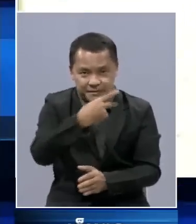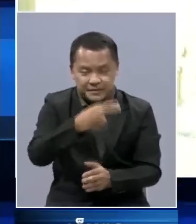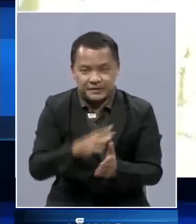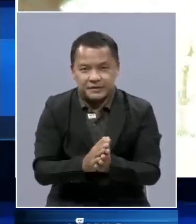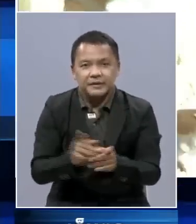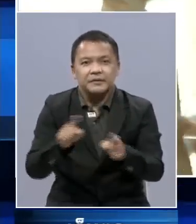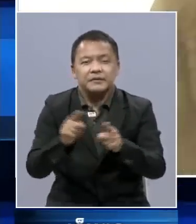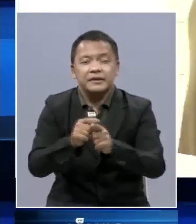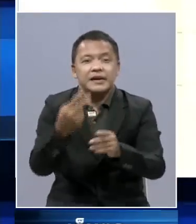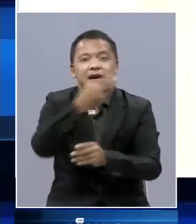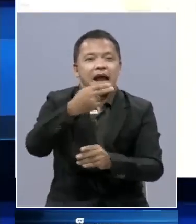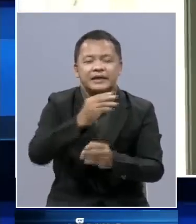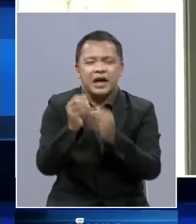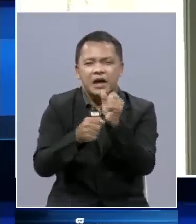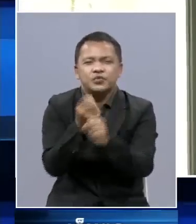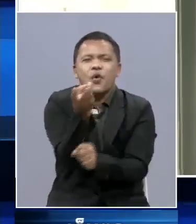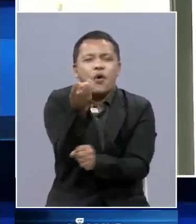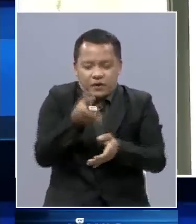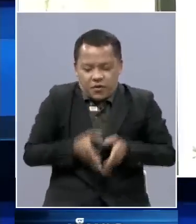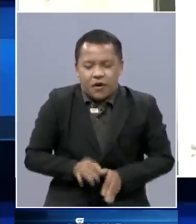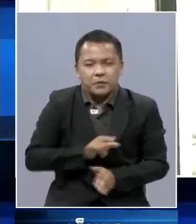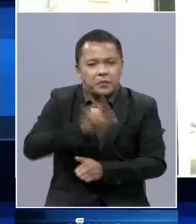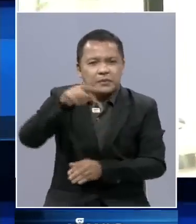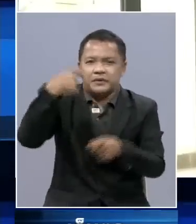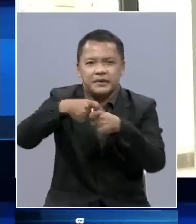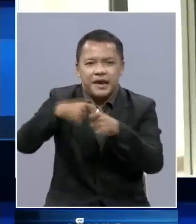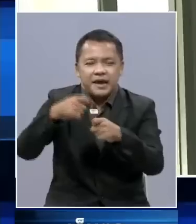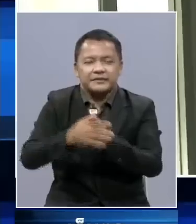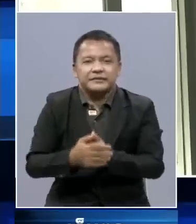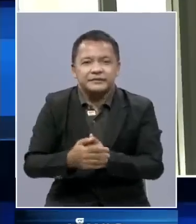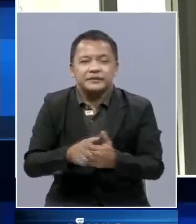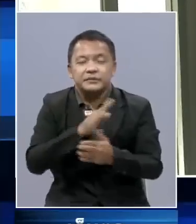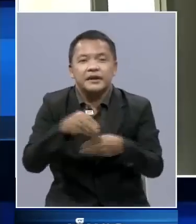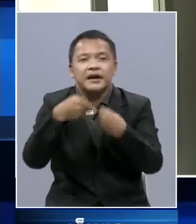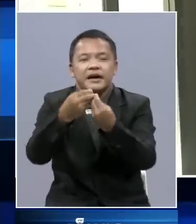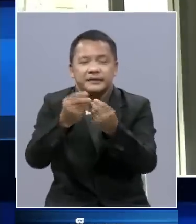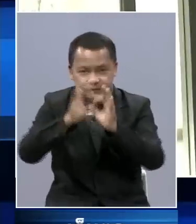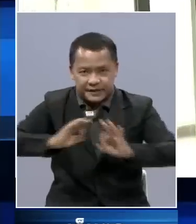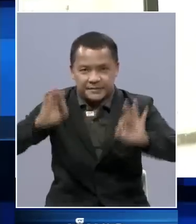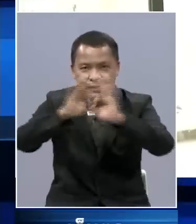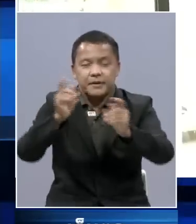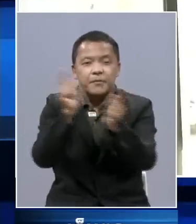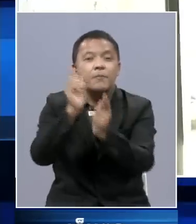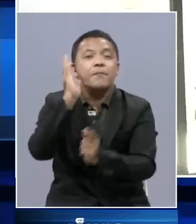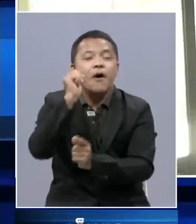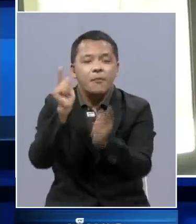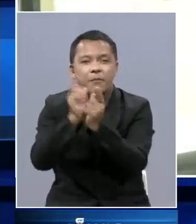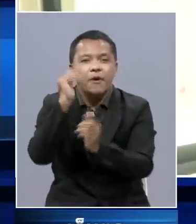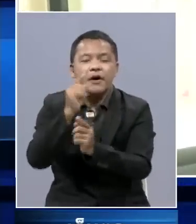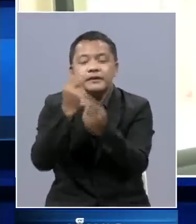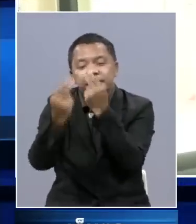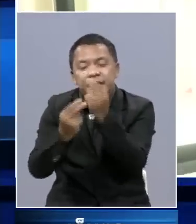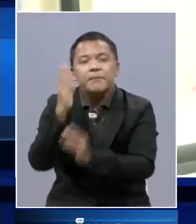ก็คือหลานจะไปไม่ได้หรอกนะเพื่อนพ่อจะบินไกลก็ไม่ได้ แต่ก ็ให้ความสำคัญที่ว่าไปหาคุณพ่อแล้วกันนะไ